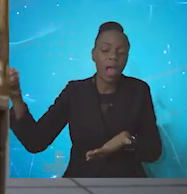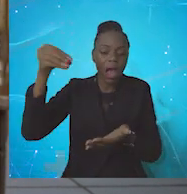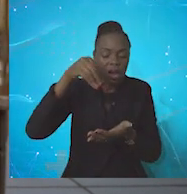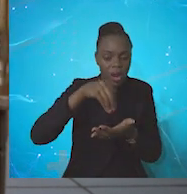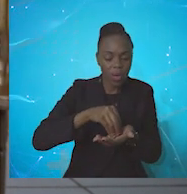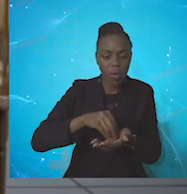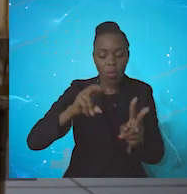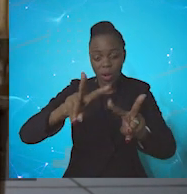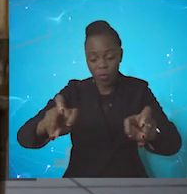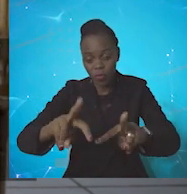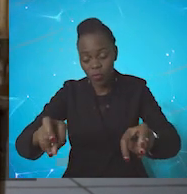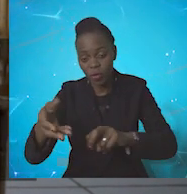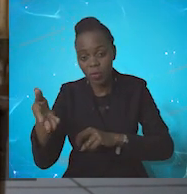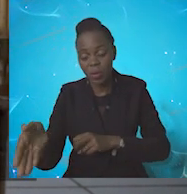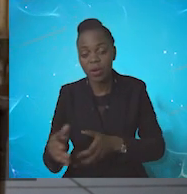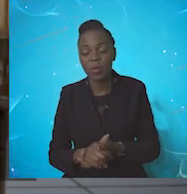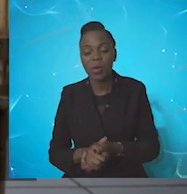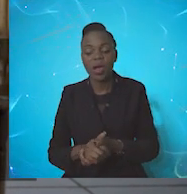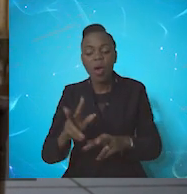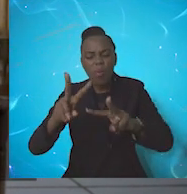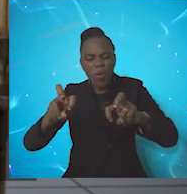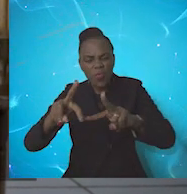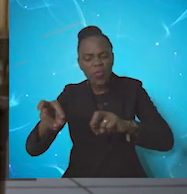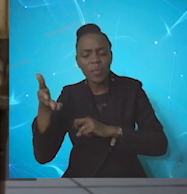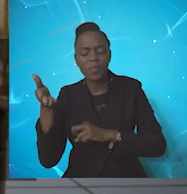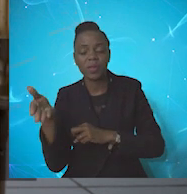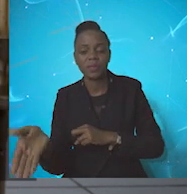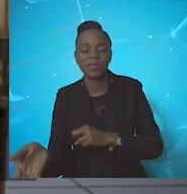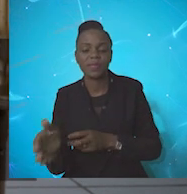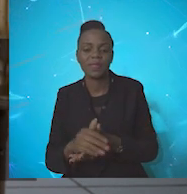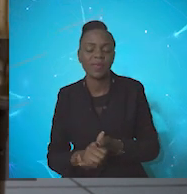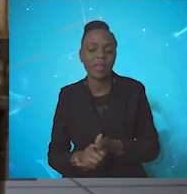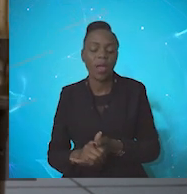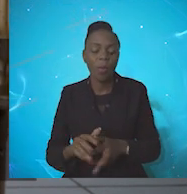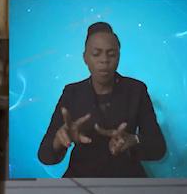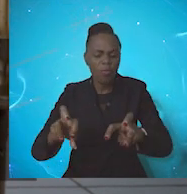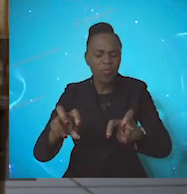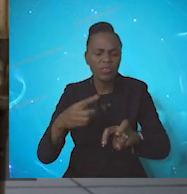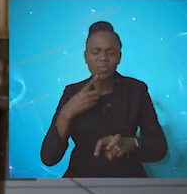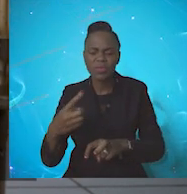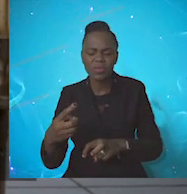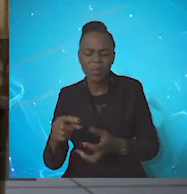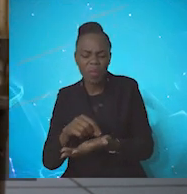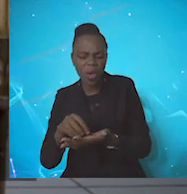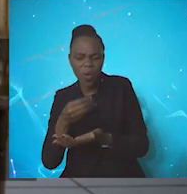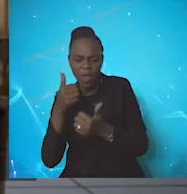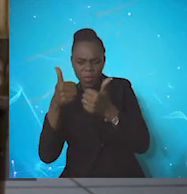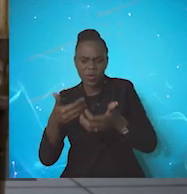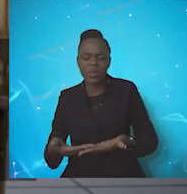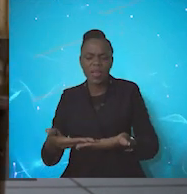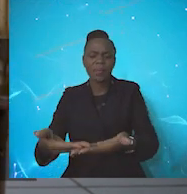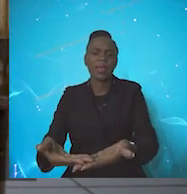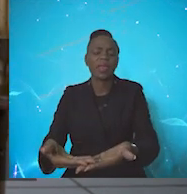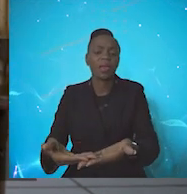uja ndi manena jo ambition trial so no kafukufuku ambition trial ama mafufuza amene alifotokoza kuti mankhwala abwino omwe tingapeleke